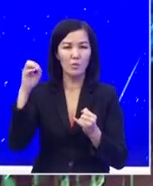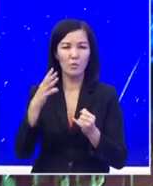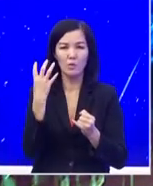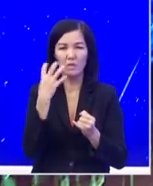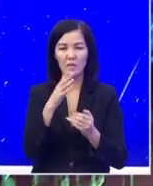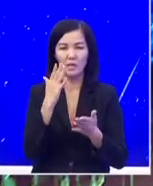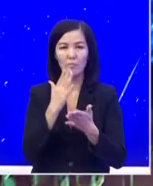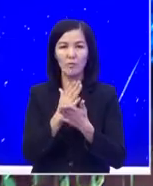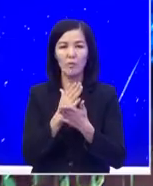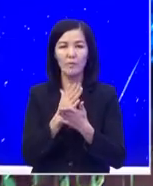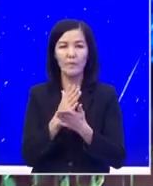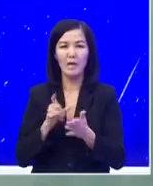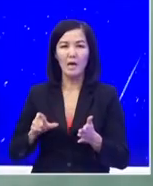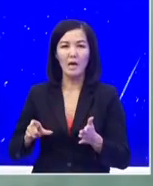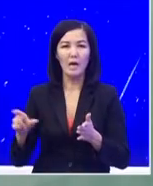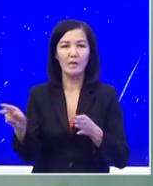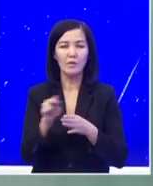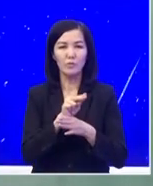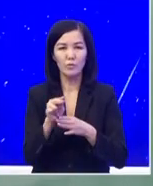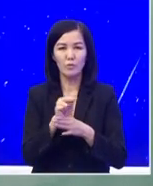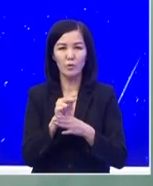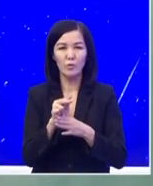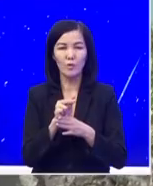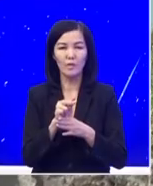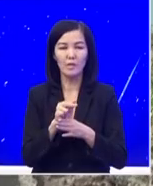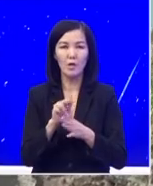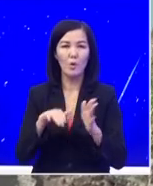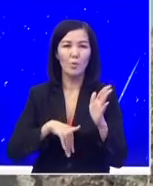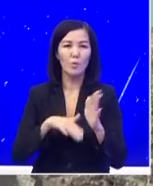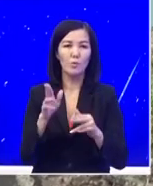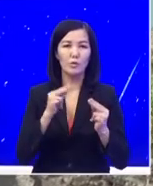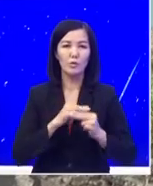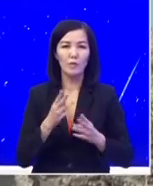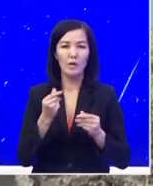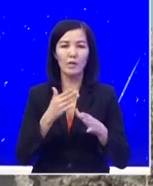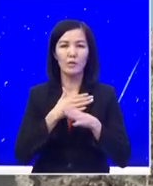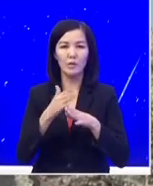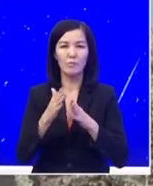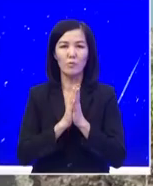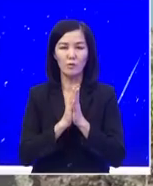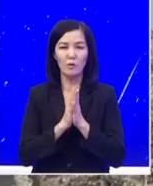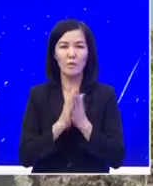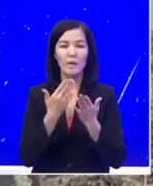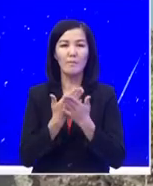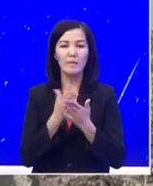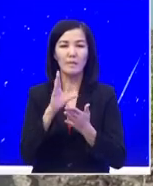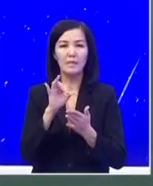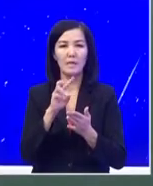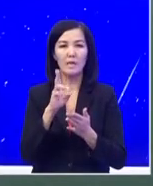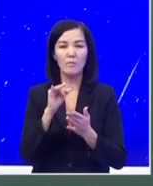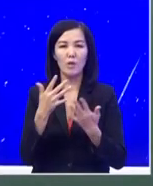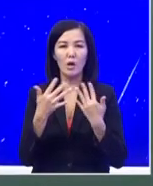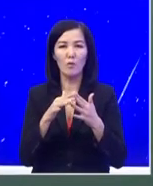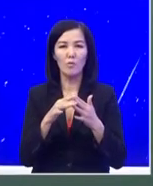әкімдіктен аумақты арық жүйелерін жөндеуге және ирригацияны жақсарту жұмыстарына қаражат бөлуді сұрап отыр. Мәселен, Сарыбұлақ ауылының